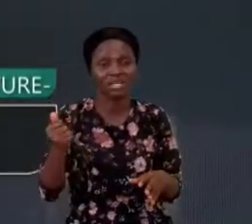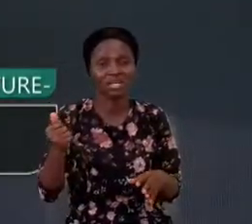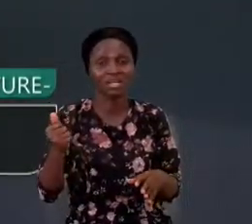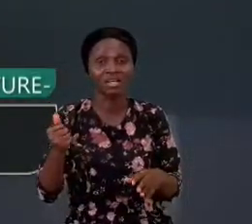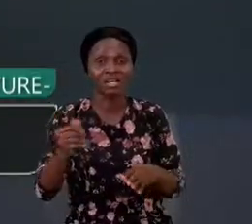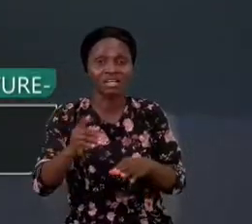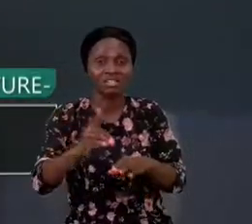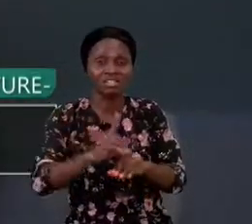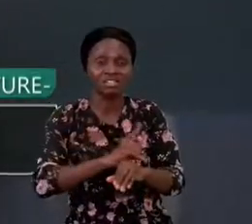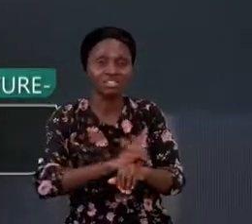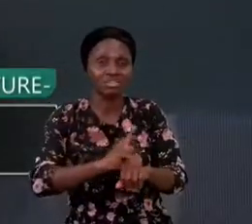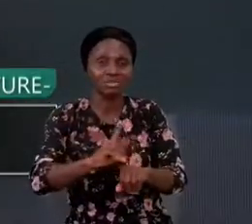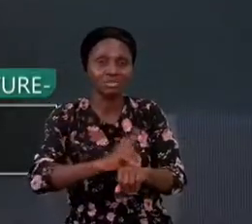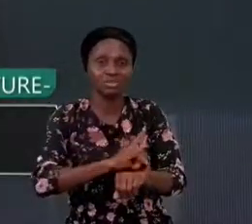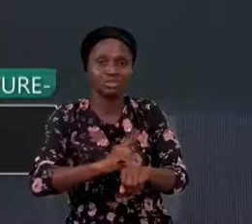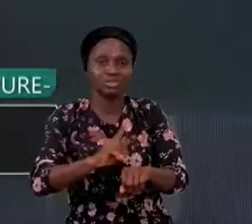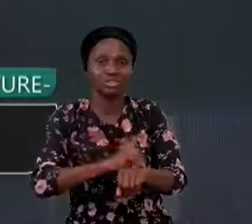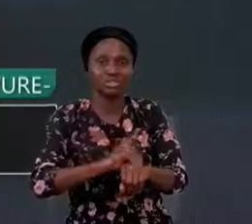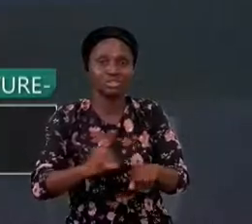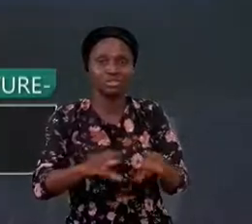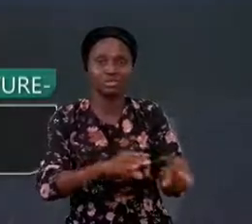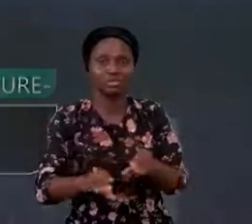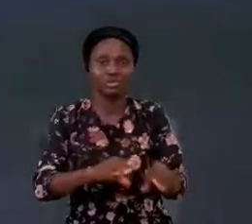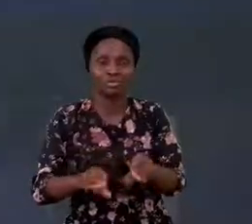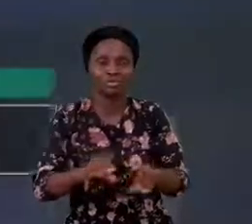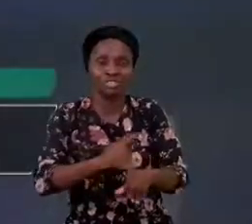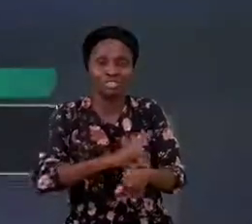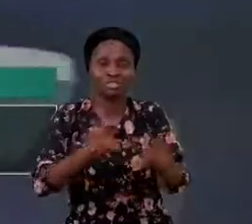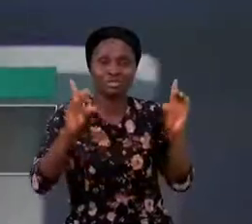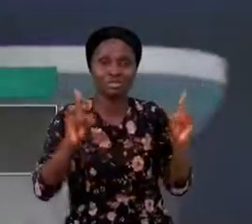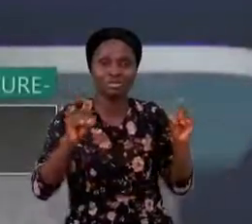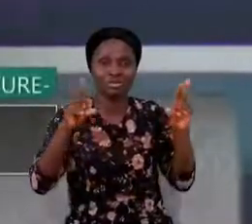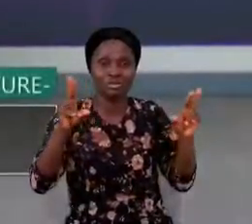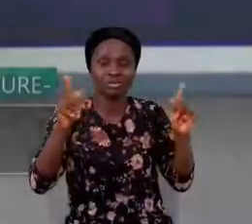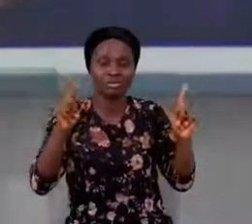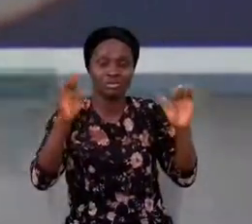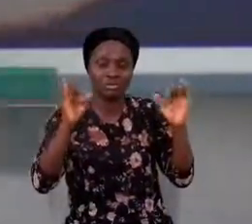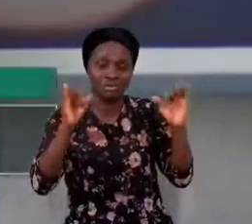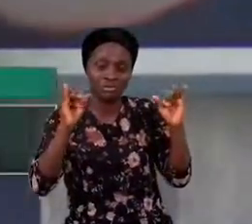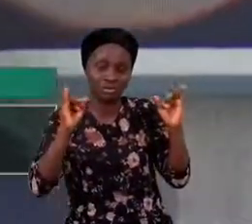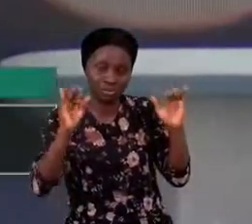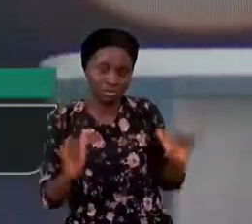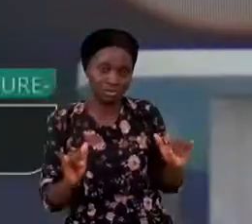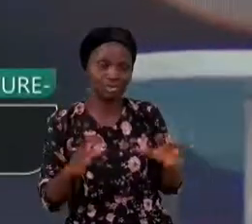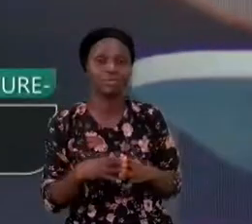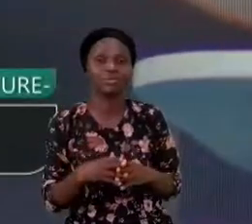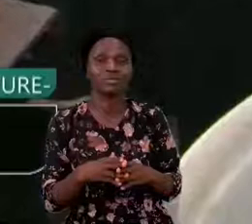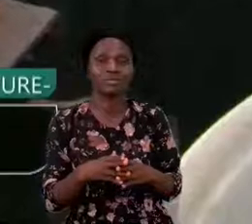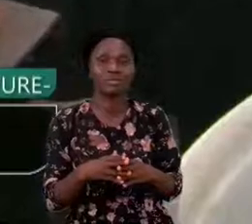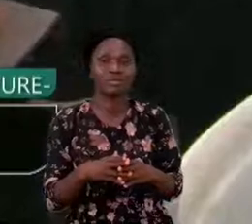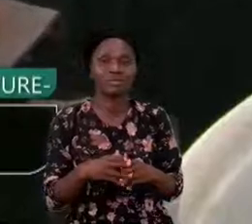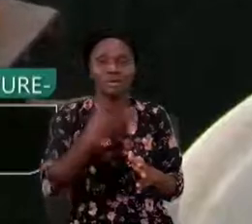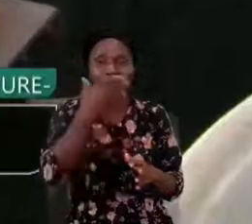le fais jusqu'à ce que tu l'achèves. Meilleur labeur. Sixièmement, meilleure dévotion. Septièmement, une meilleure destinée.